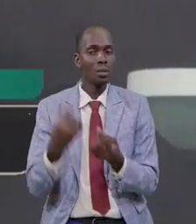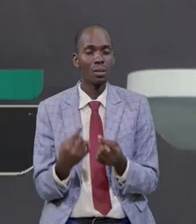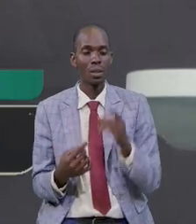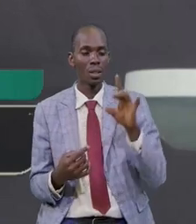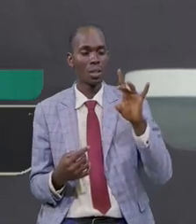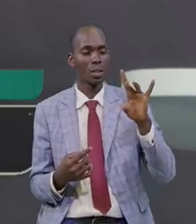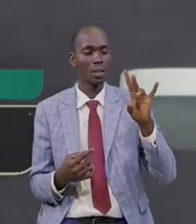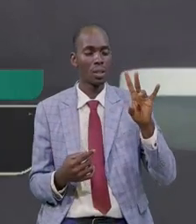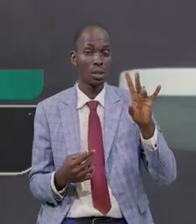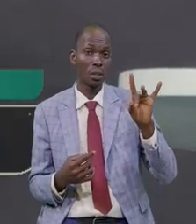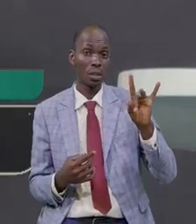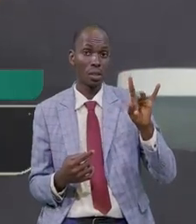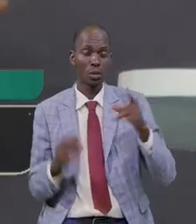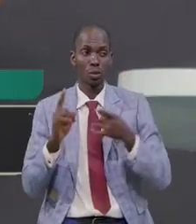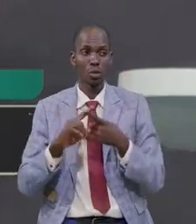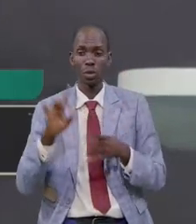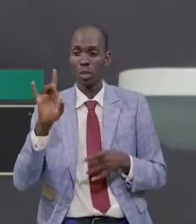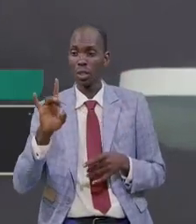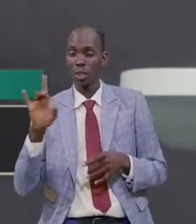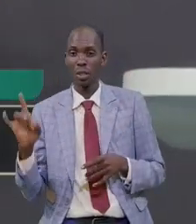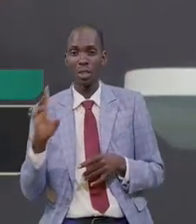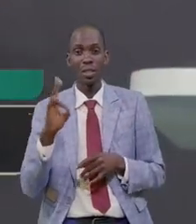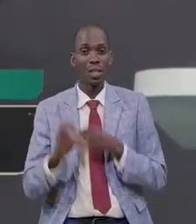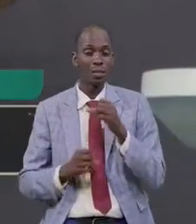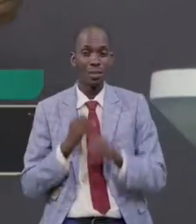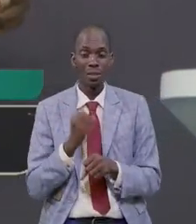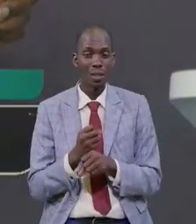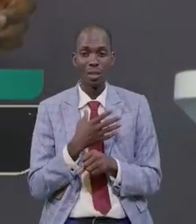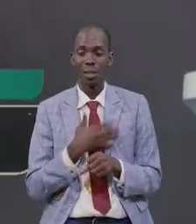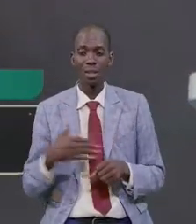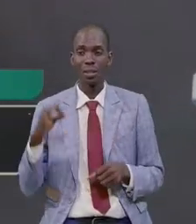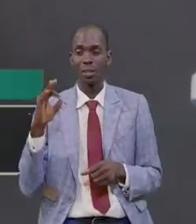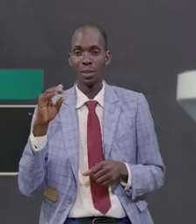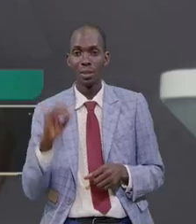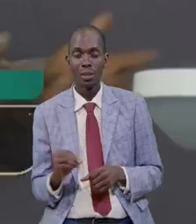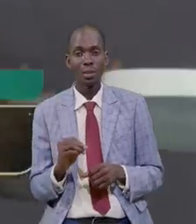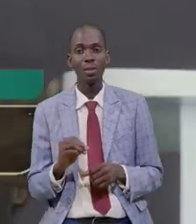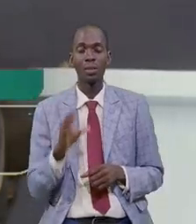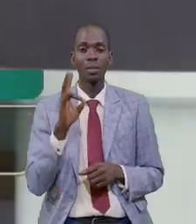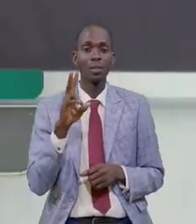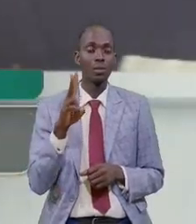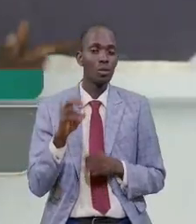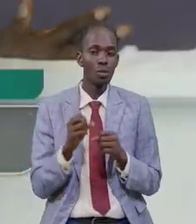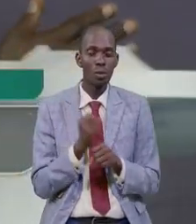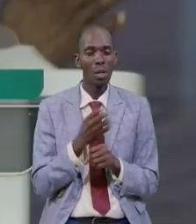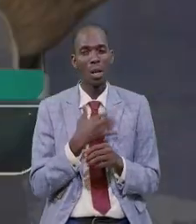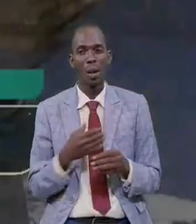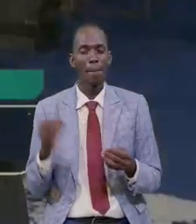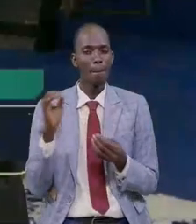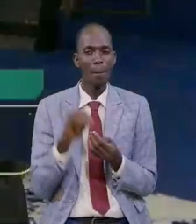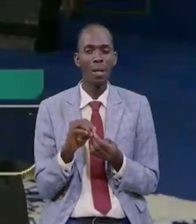de 18 à 88 ça faait 70 ans à 90 ans 82 et